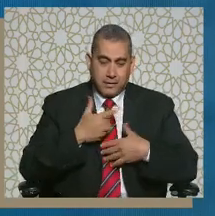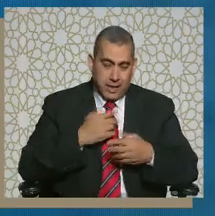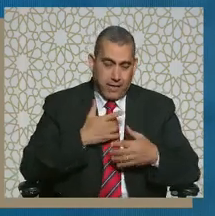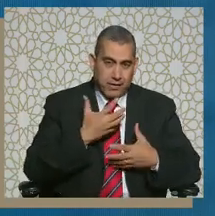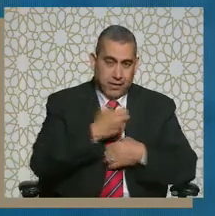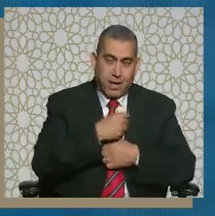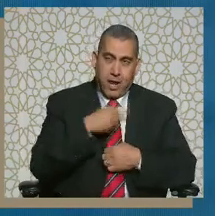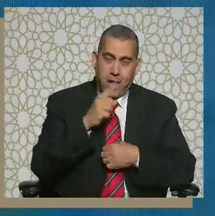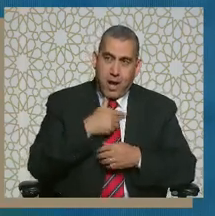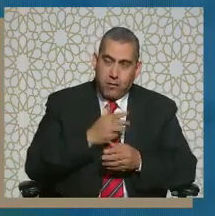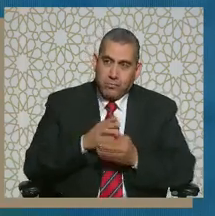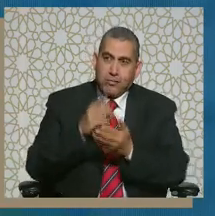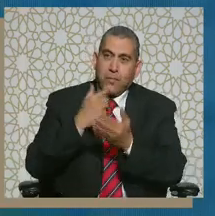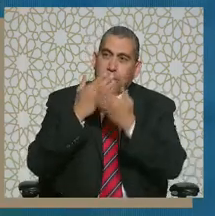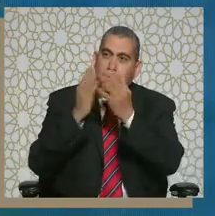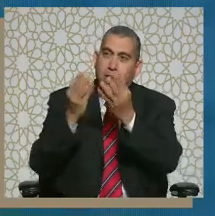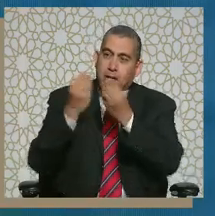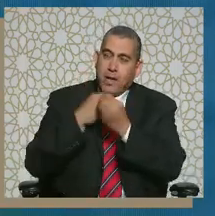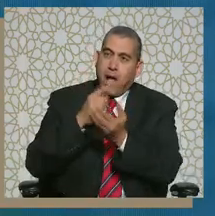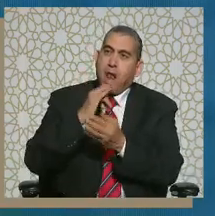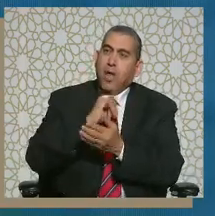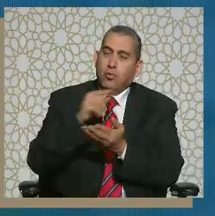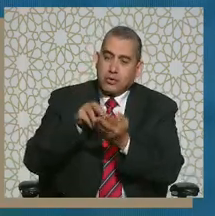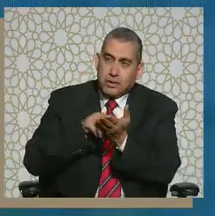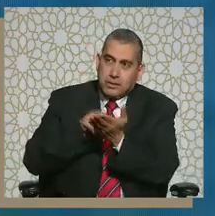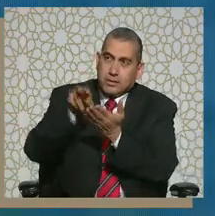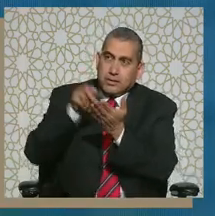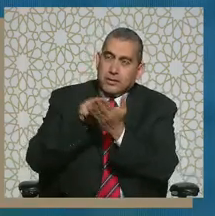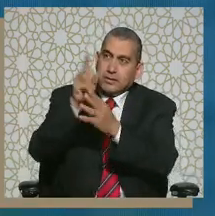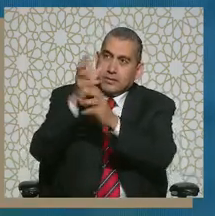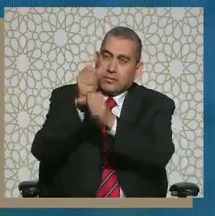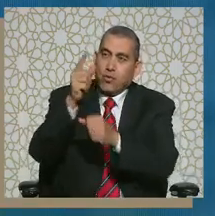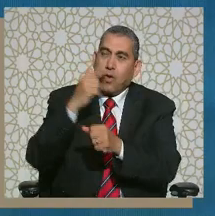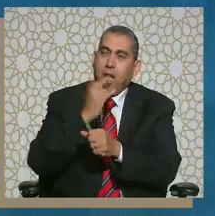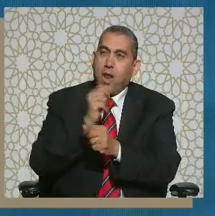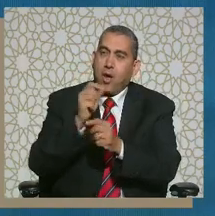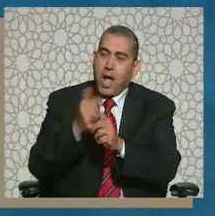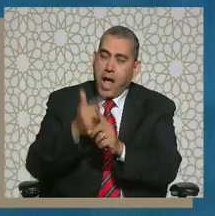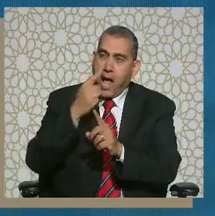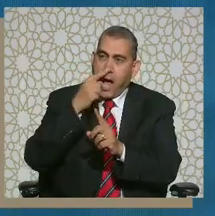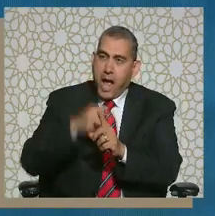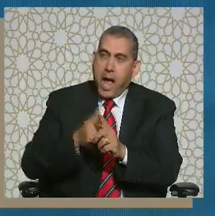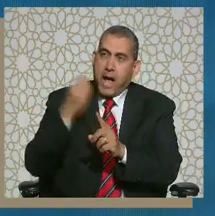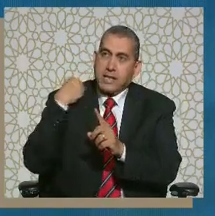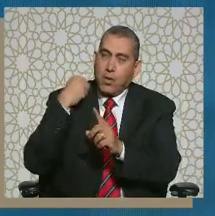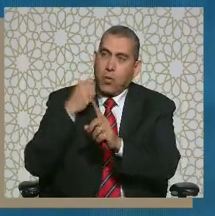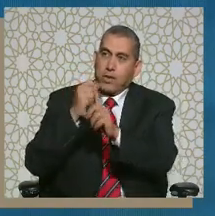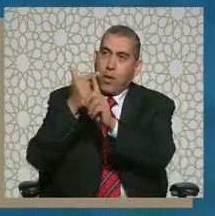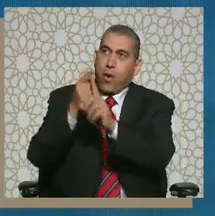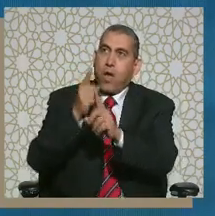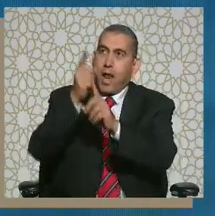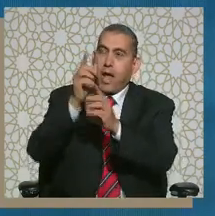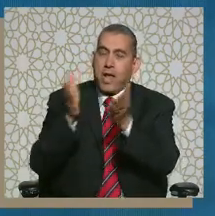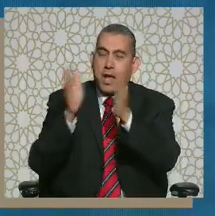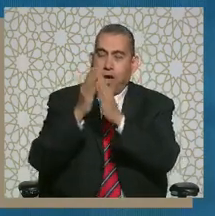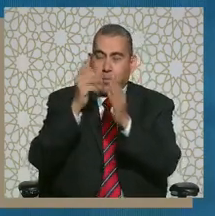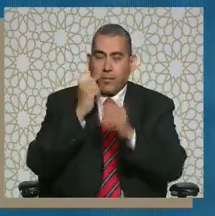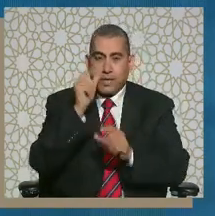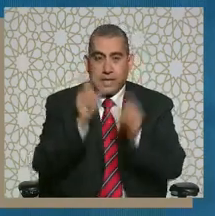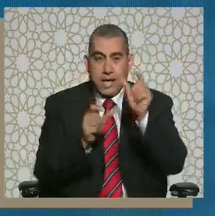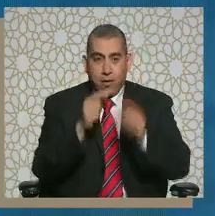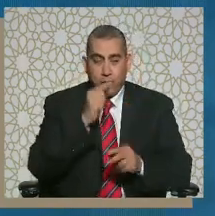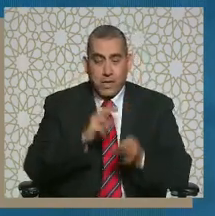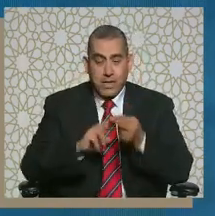وارزقني دوام السعي اليك وحسن التوكل عليك يا ساده تجربه